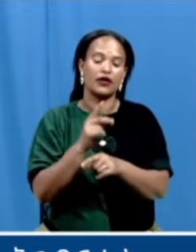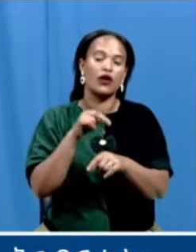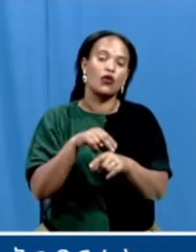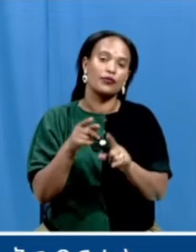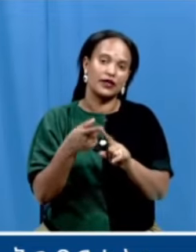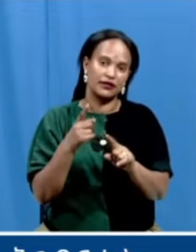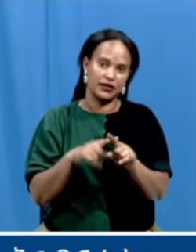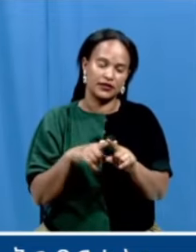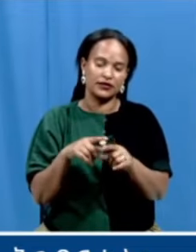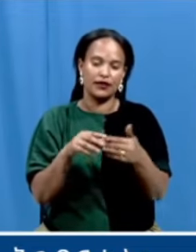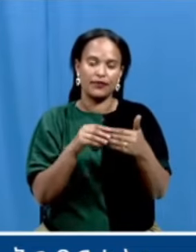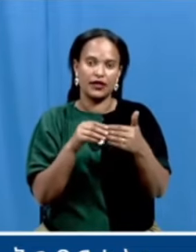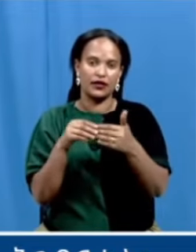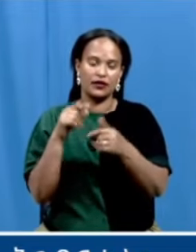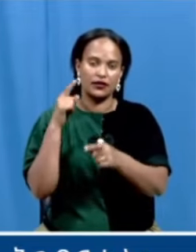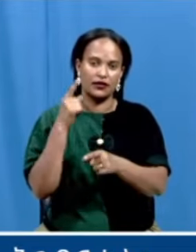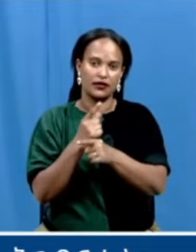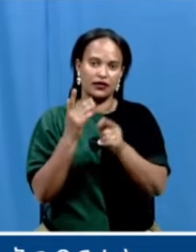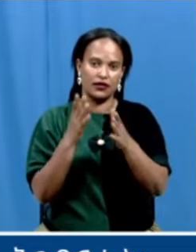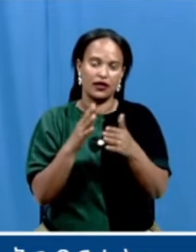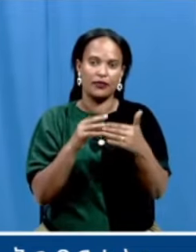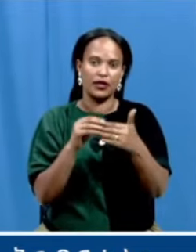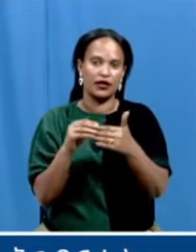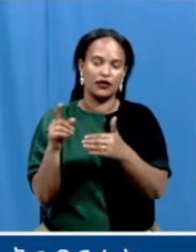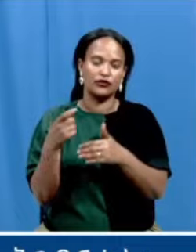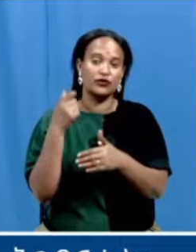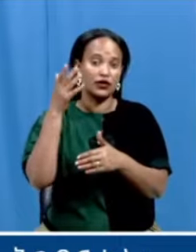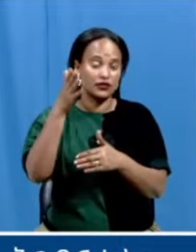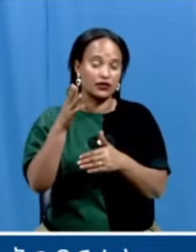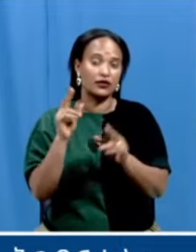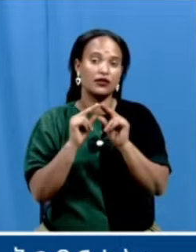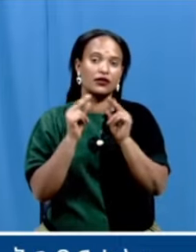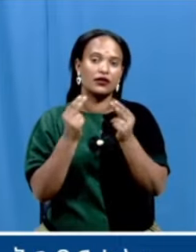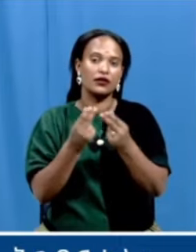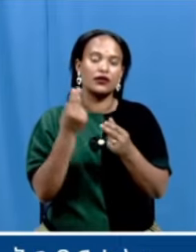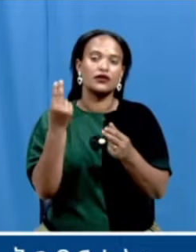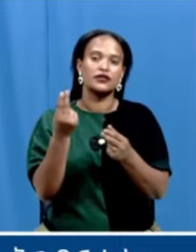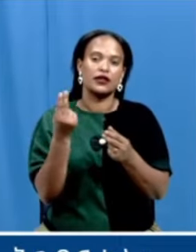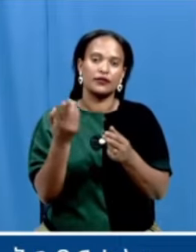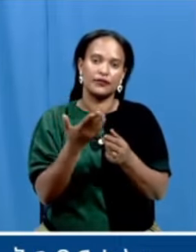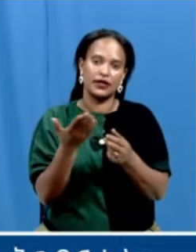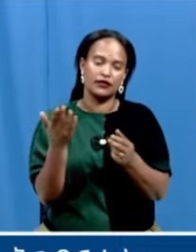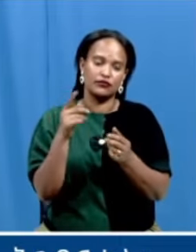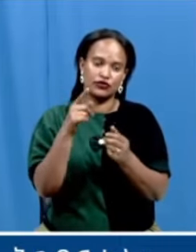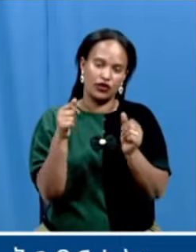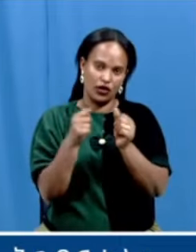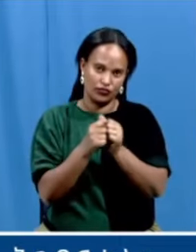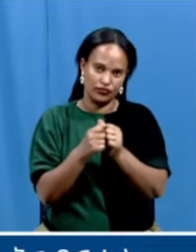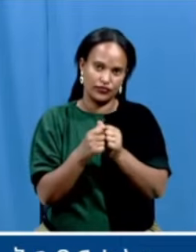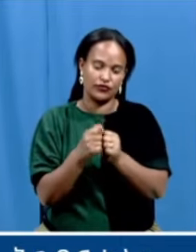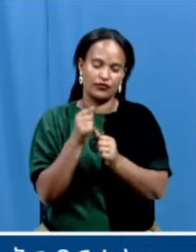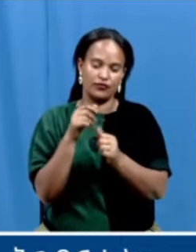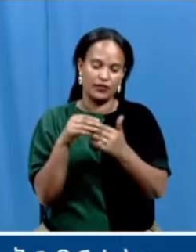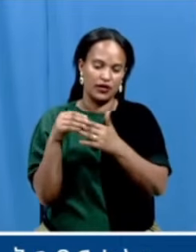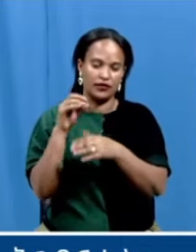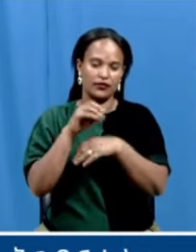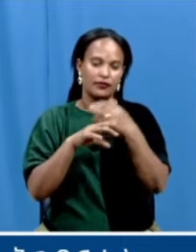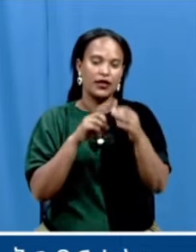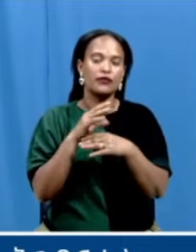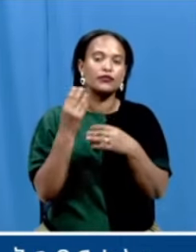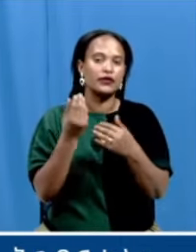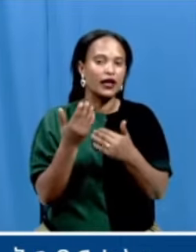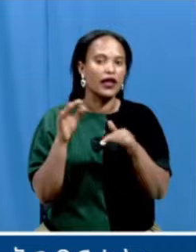ንክምለስ ተመራርሐም ትኽክለኛ ኣመራርሓ ኮይኑ ንቐፃሊ ነቲ ጋንታ ዝጠቀም ነገር ምስቶም ዘለዎ ኣመራርሓ ተመኻኺሮም እንታይ